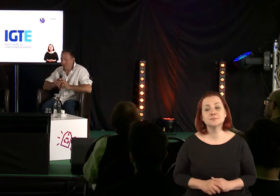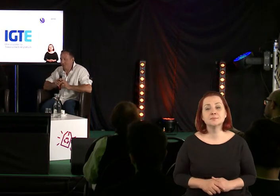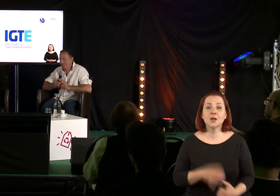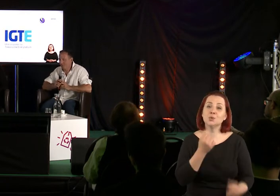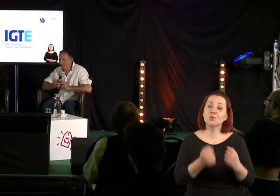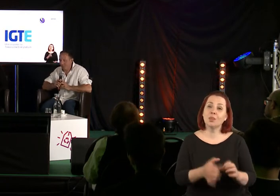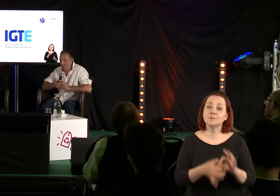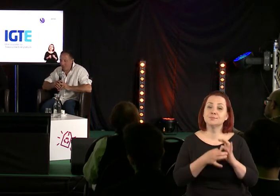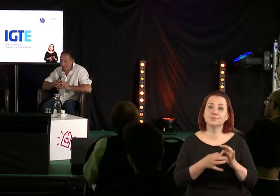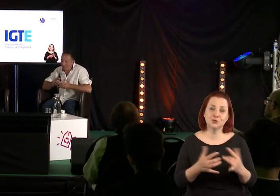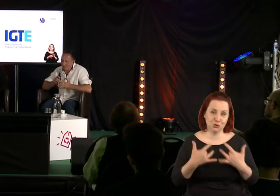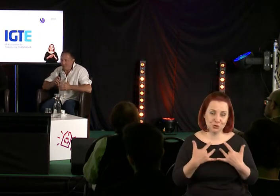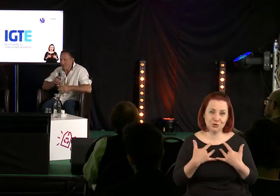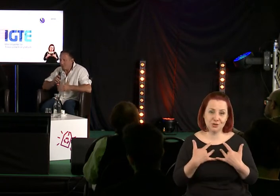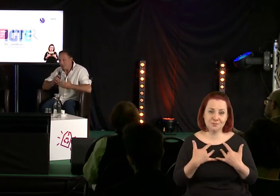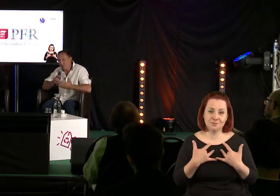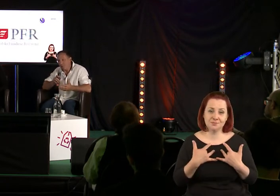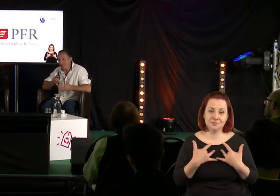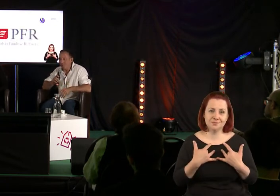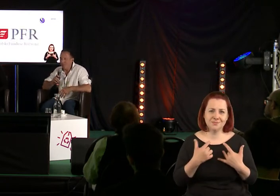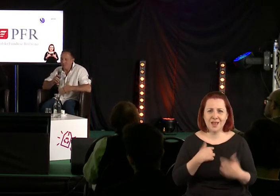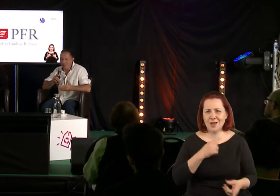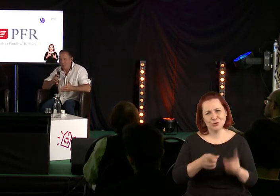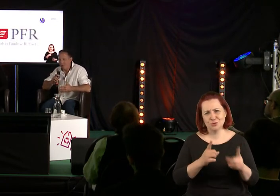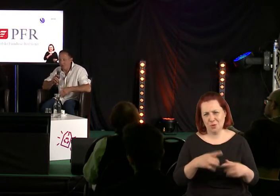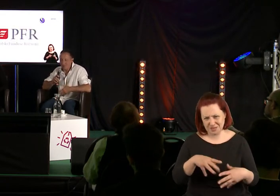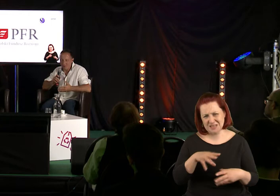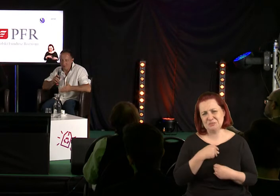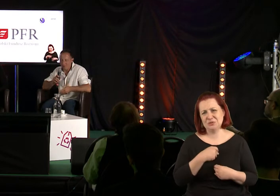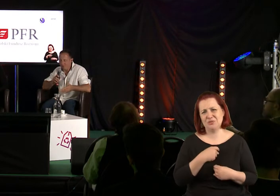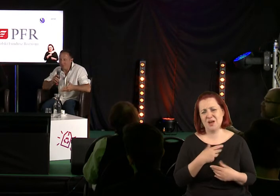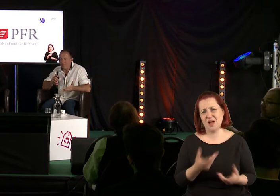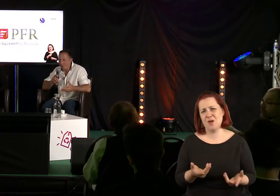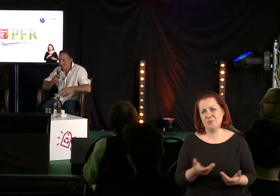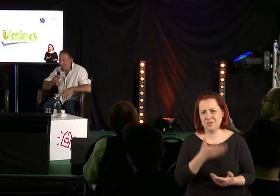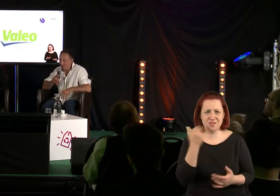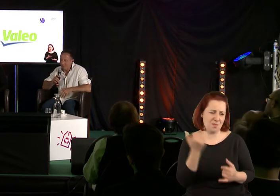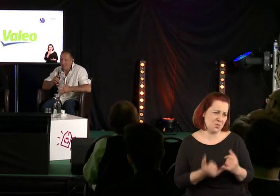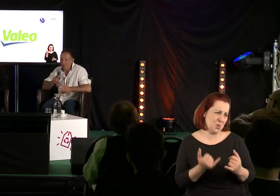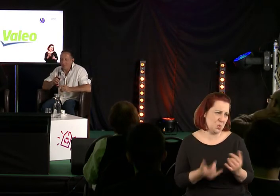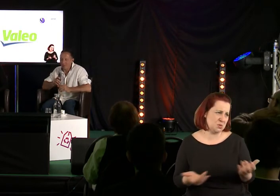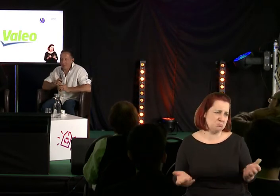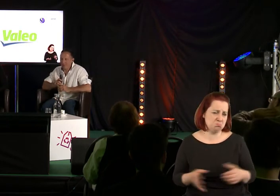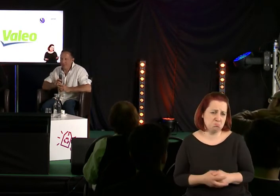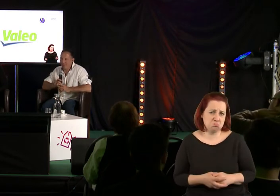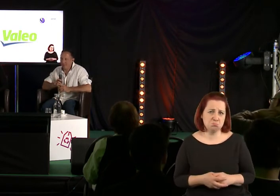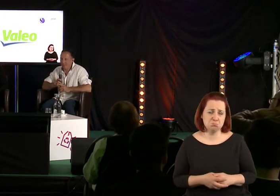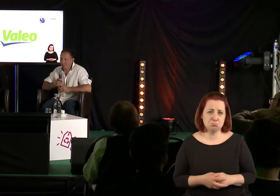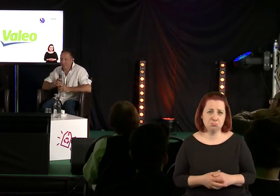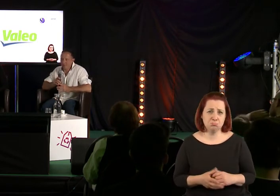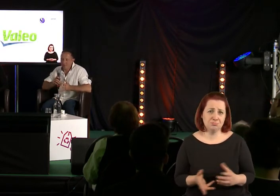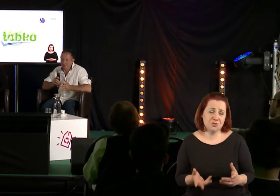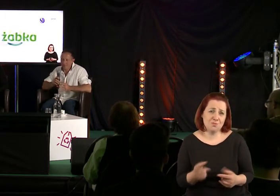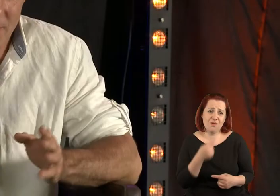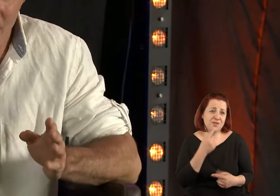życiowe, tak, to wiadomo. Znaczy, ja dość szybko zaakceptowałem to, że nie mam nogi. Tak. Ja powiem, że